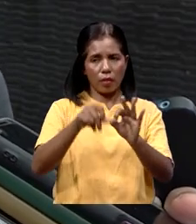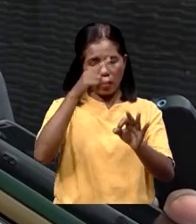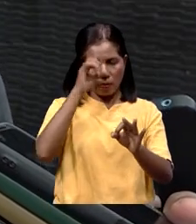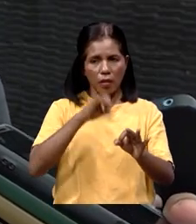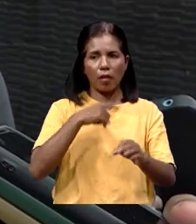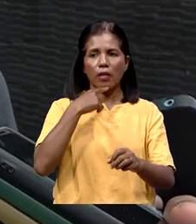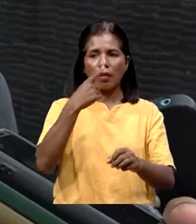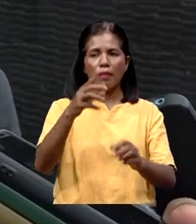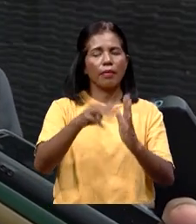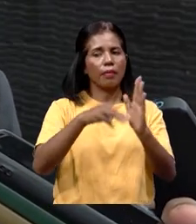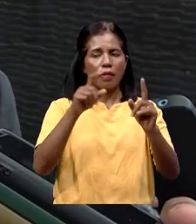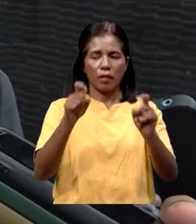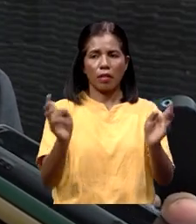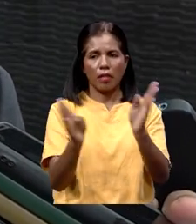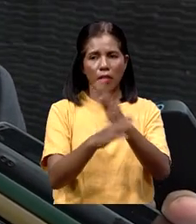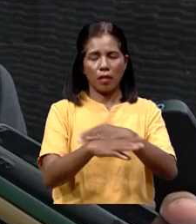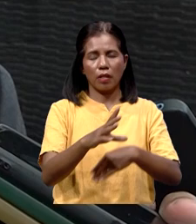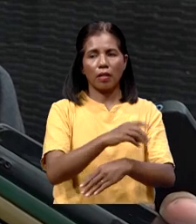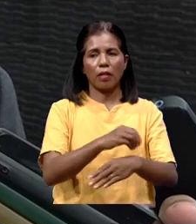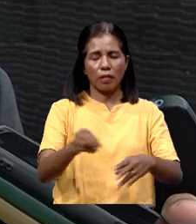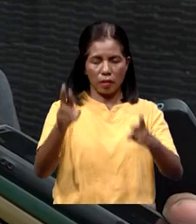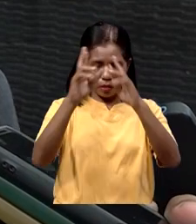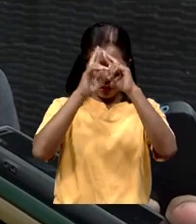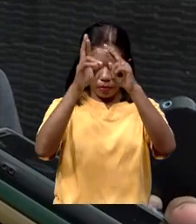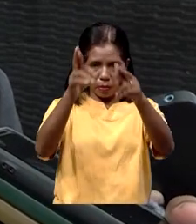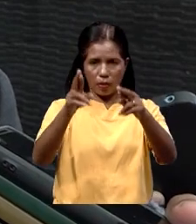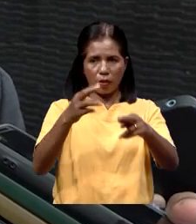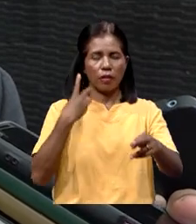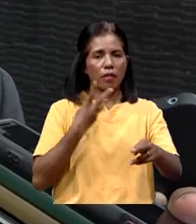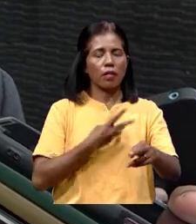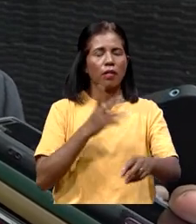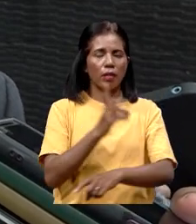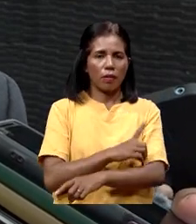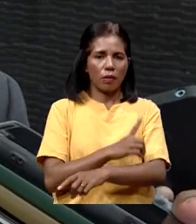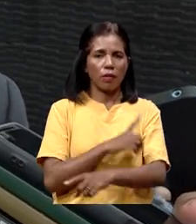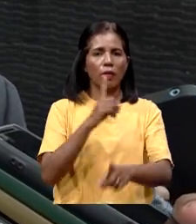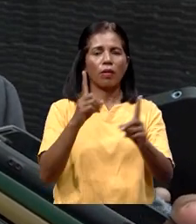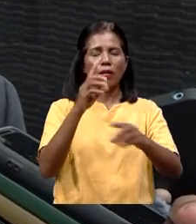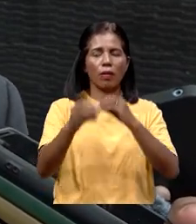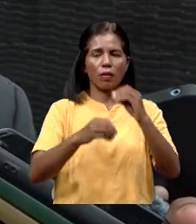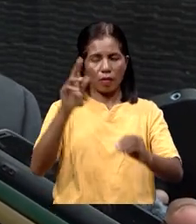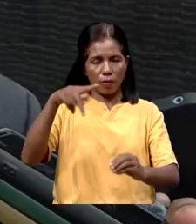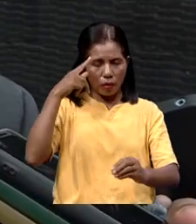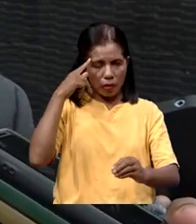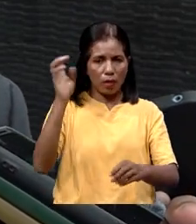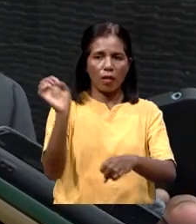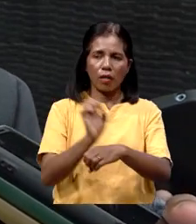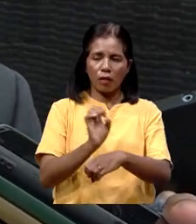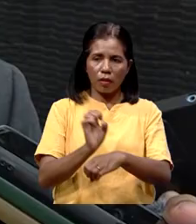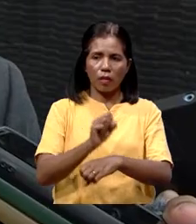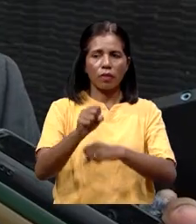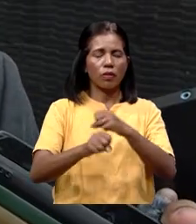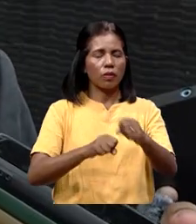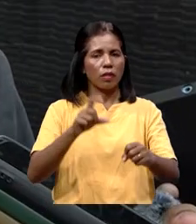sembratete media tinggi sai universidade aberta. Kata ita lor loron kuliah kona ba politika, ekonomia,